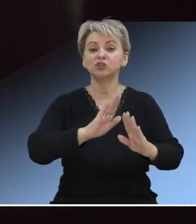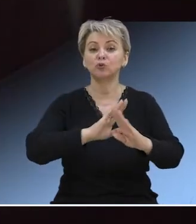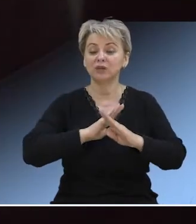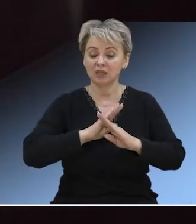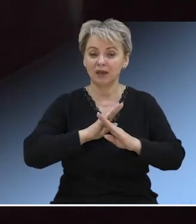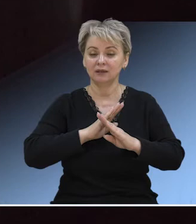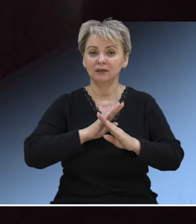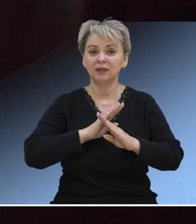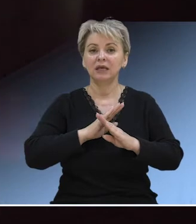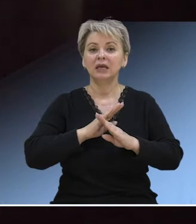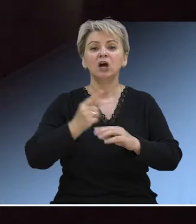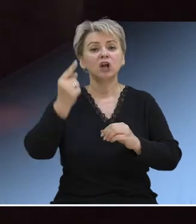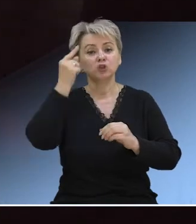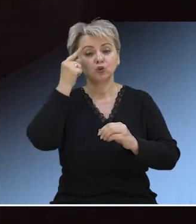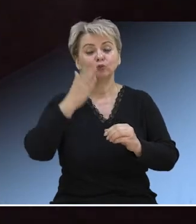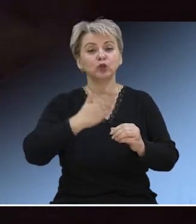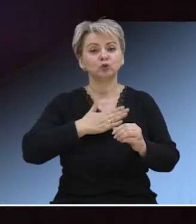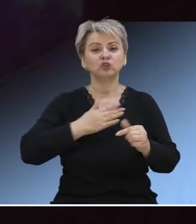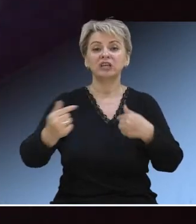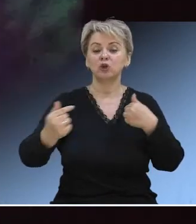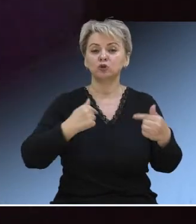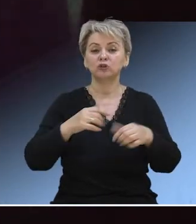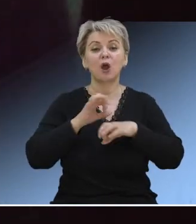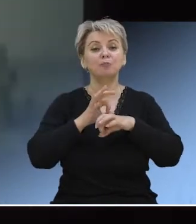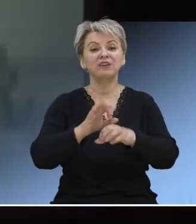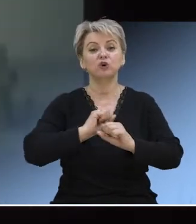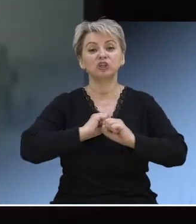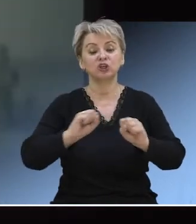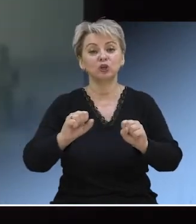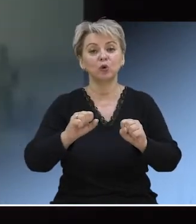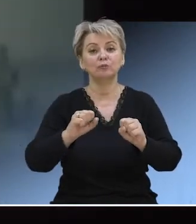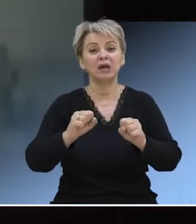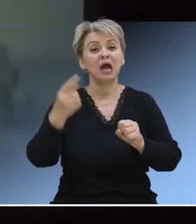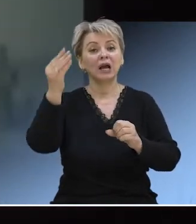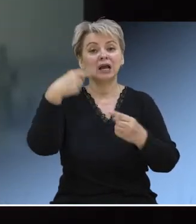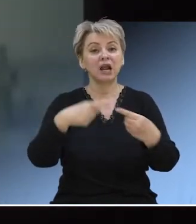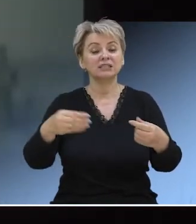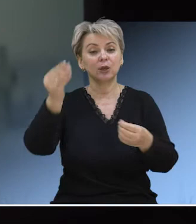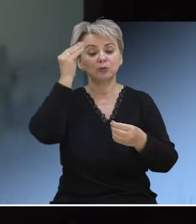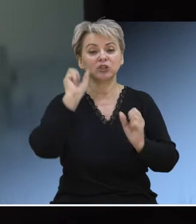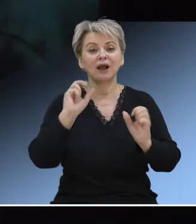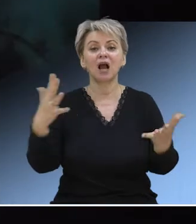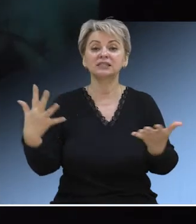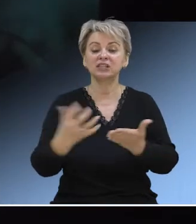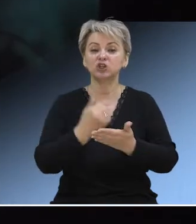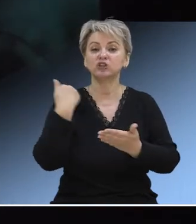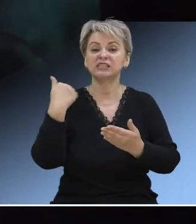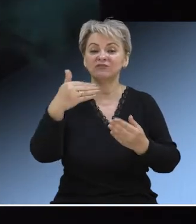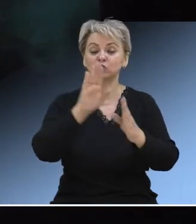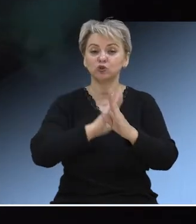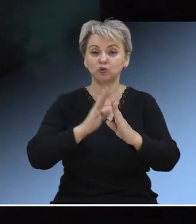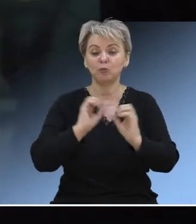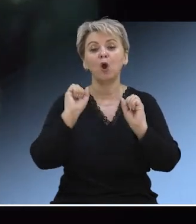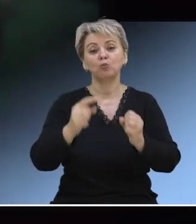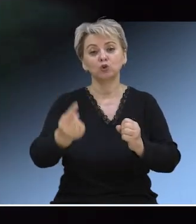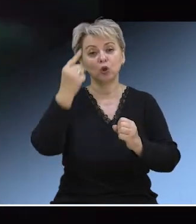его мать ушла из жизни. Раздумья, душевные терзания приводят героя к разным размышлениям. Как сложилась